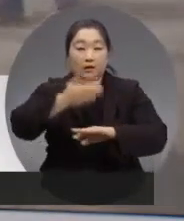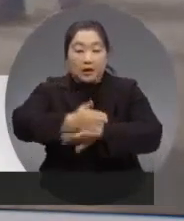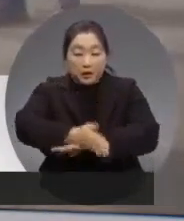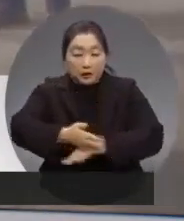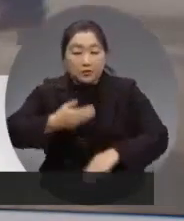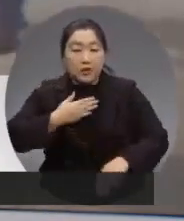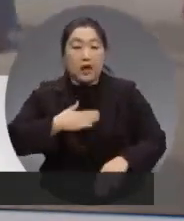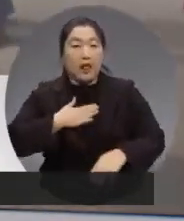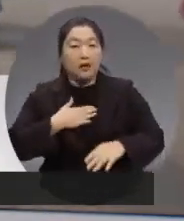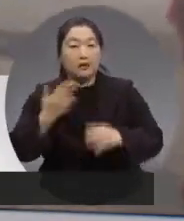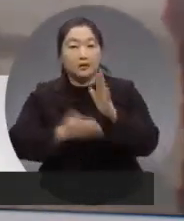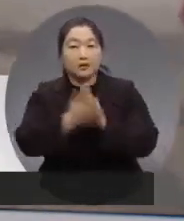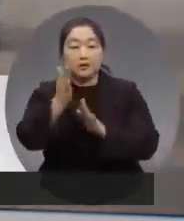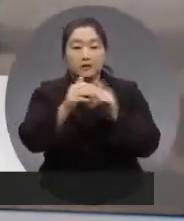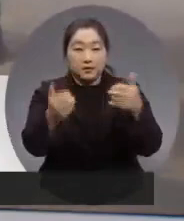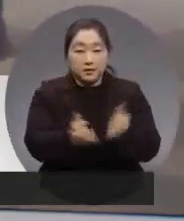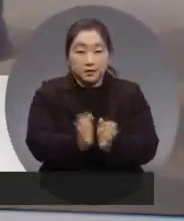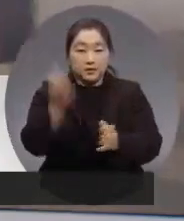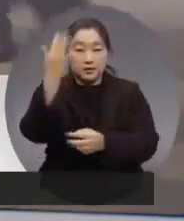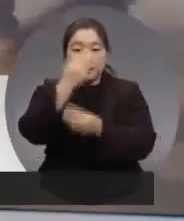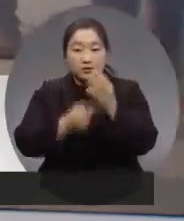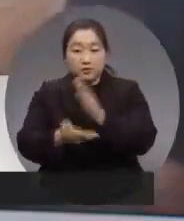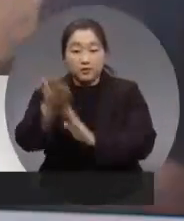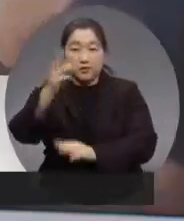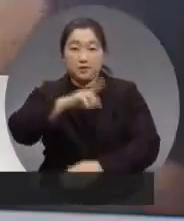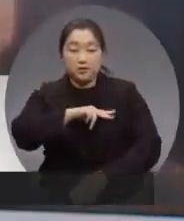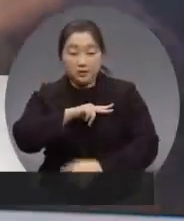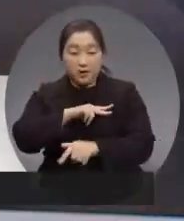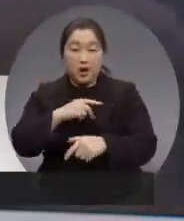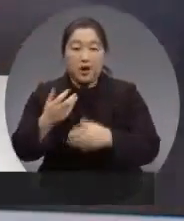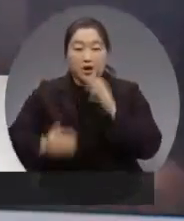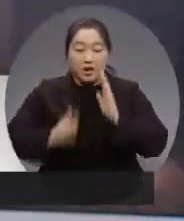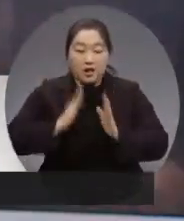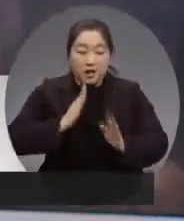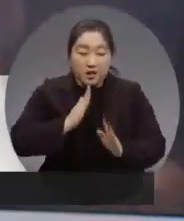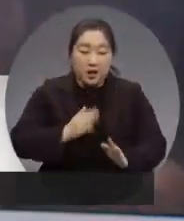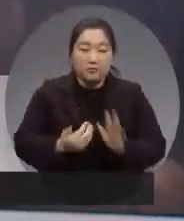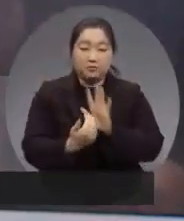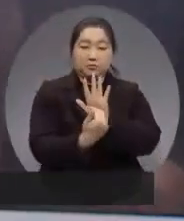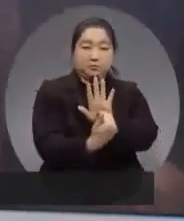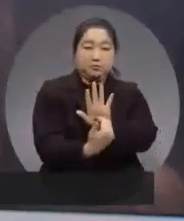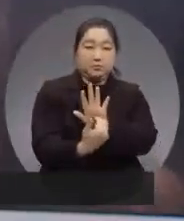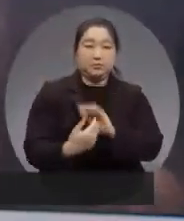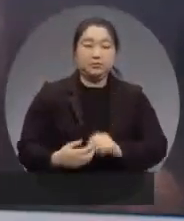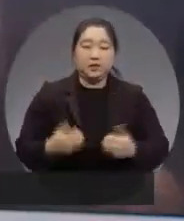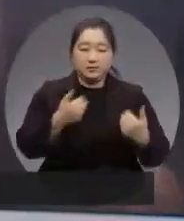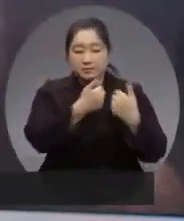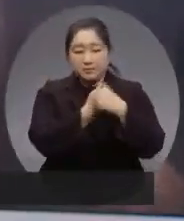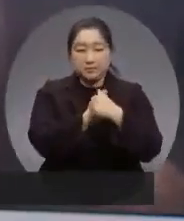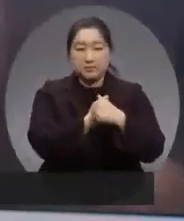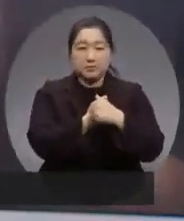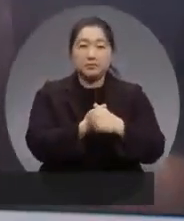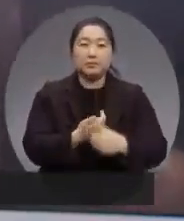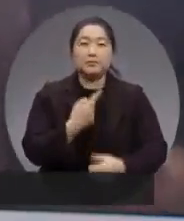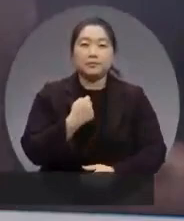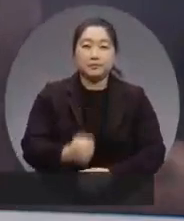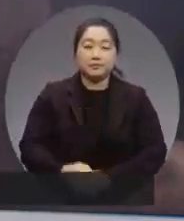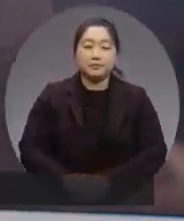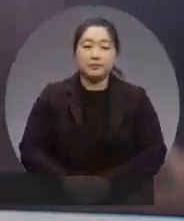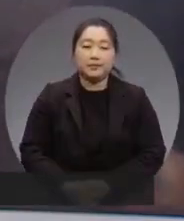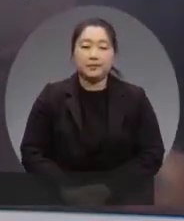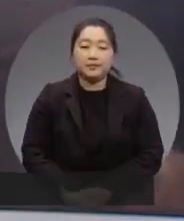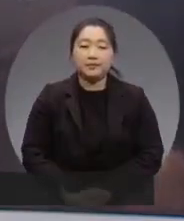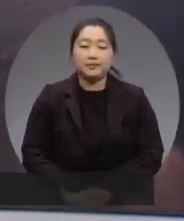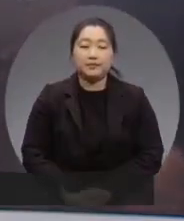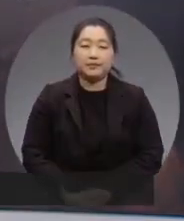된 시민단체와 일부 청주시 의원들이 공사 현장으로 달려가 몸으로 막아서면서 충돌이 벌어졌습니다.